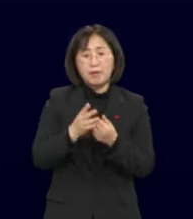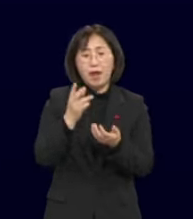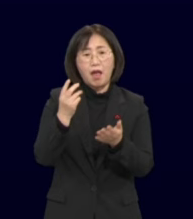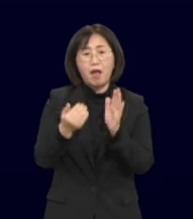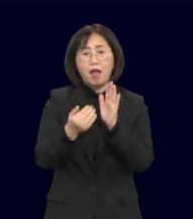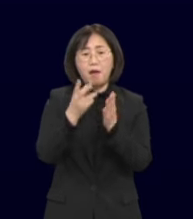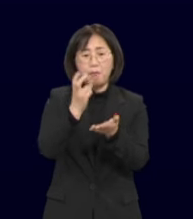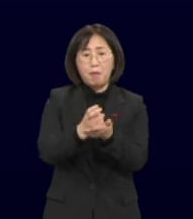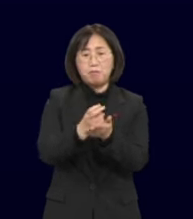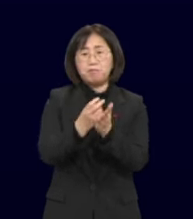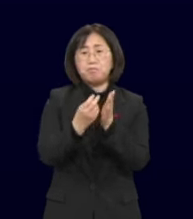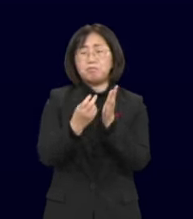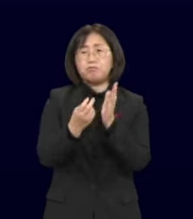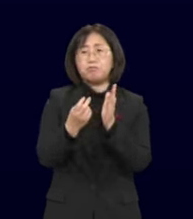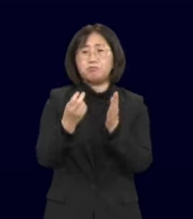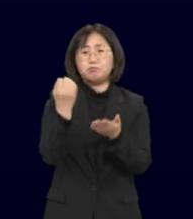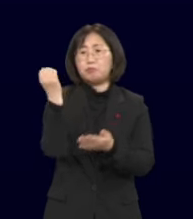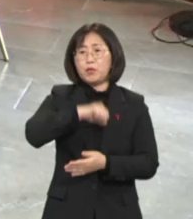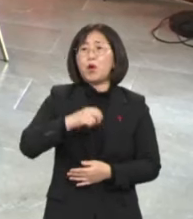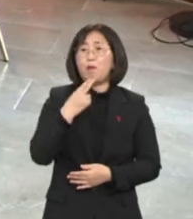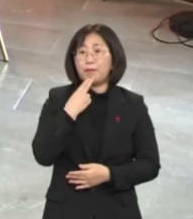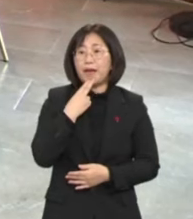이해충돌방지법을 위반하지 않았다고 본 겁니다.